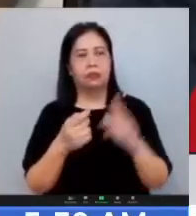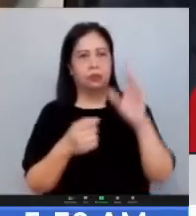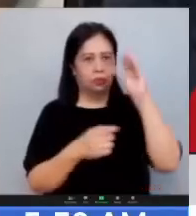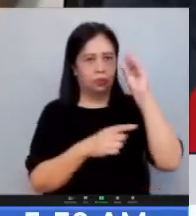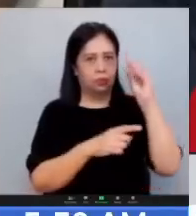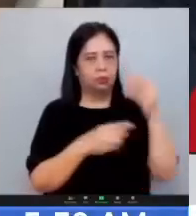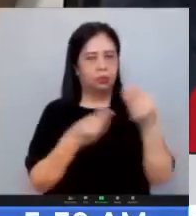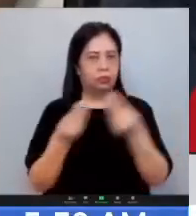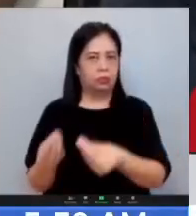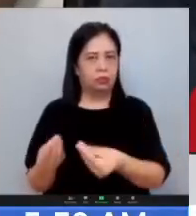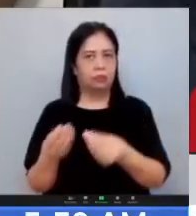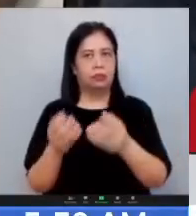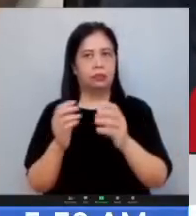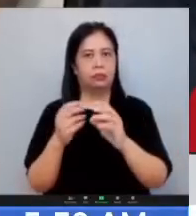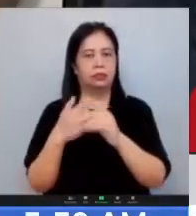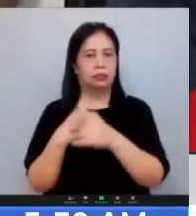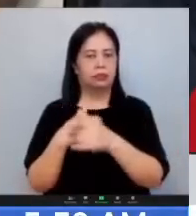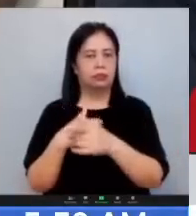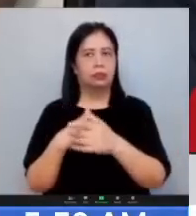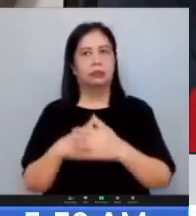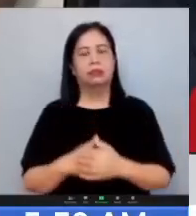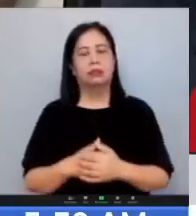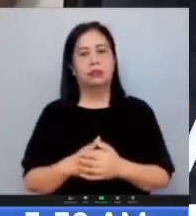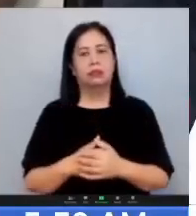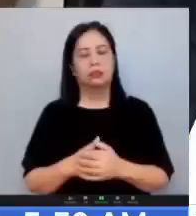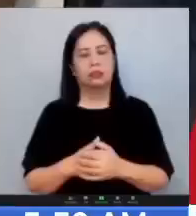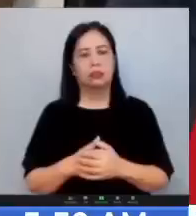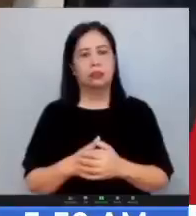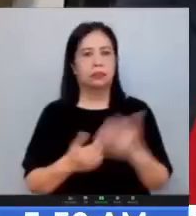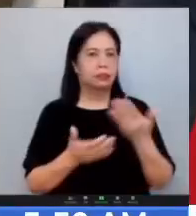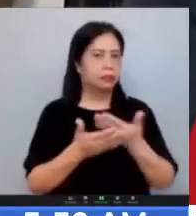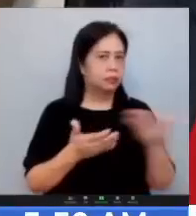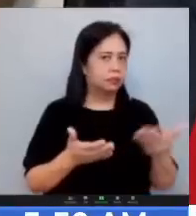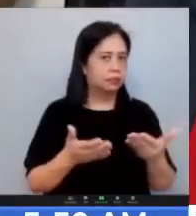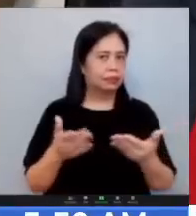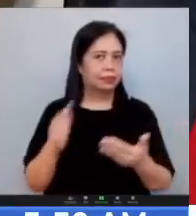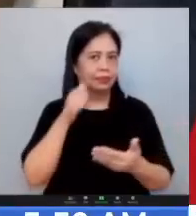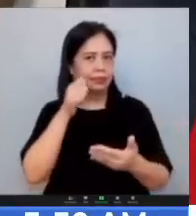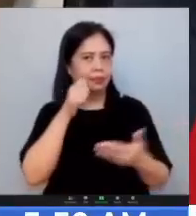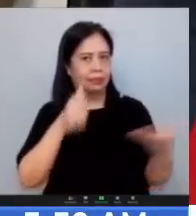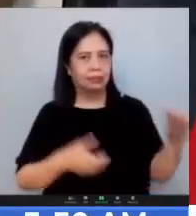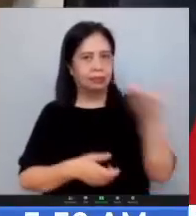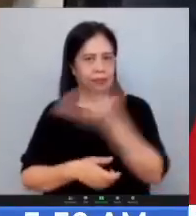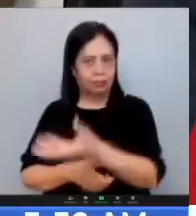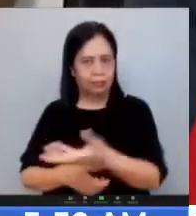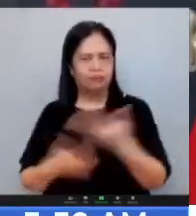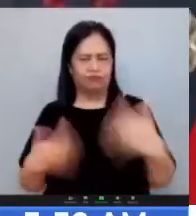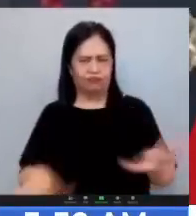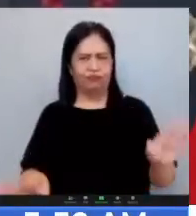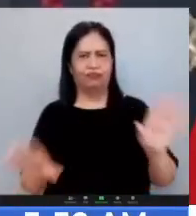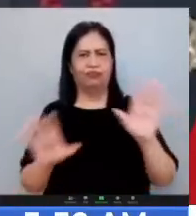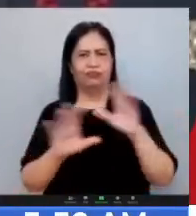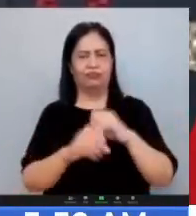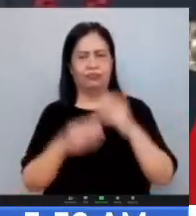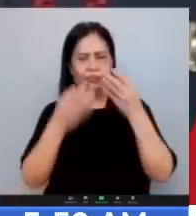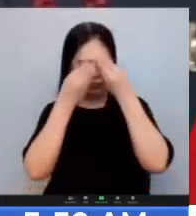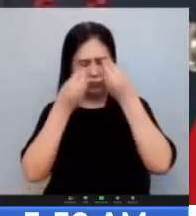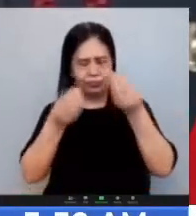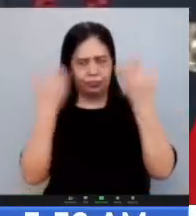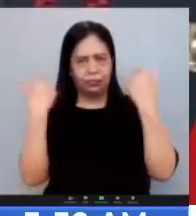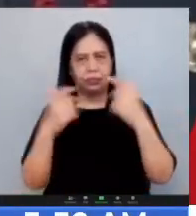si Anton, yung mga gamit ng biktima para tapusin na yung samahan nila. Sumulpot doon